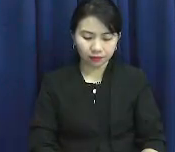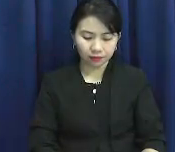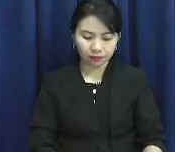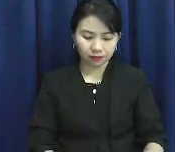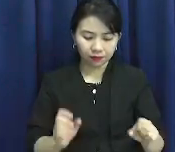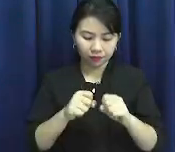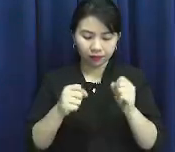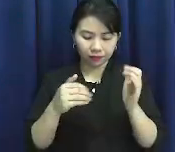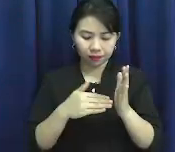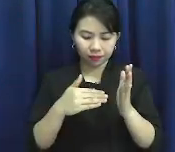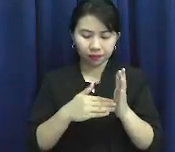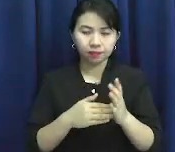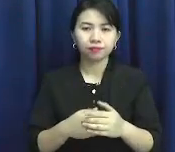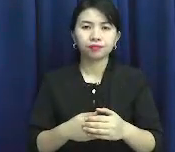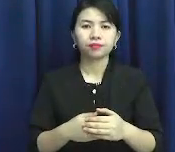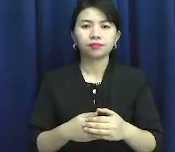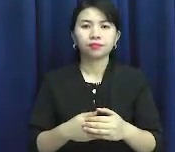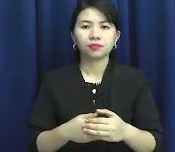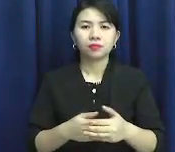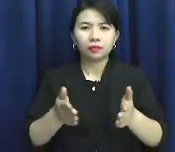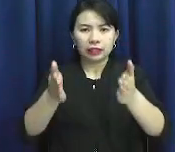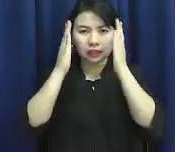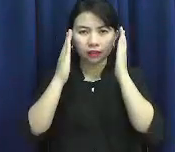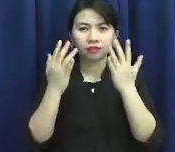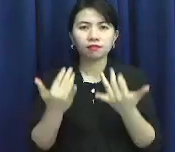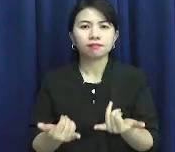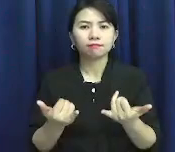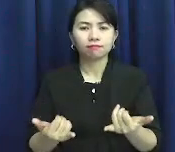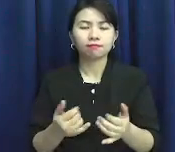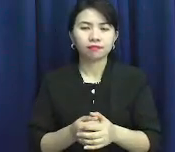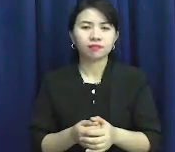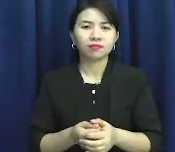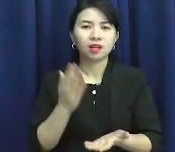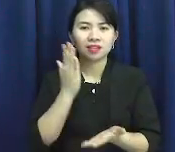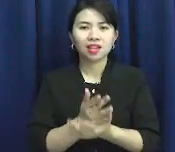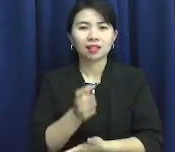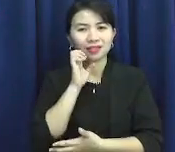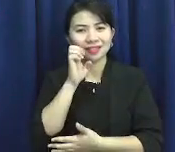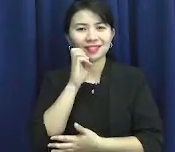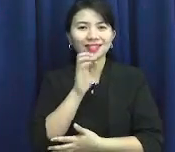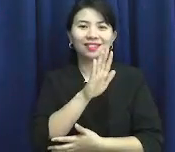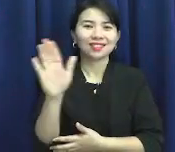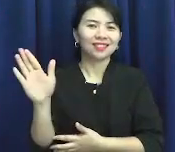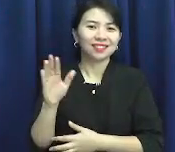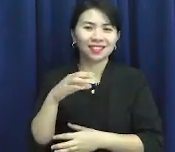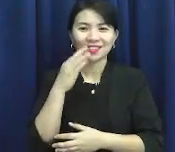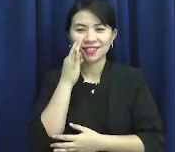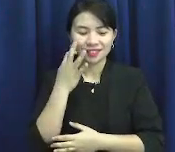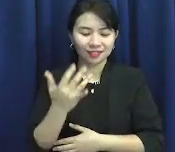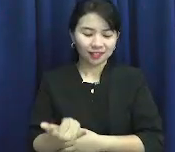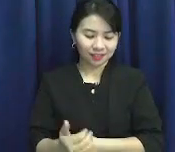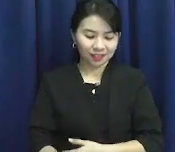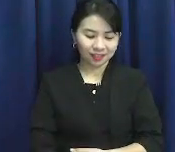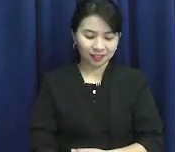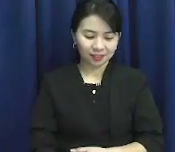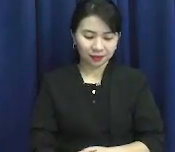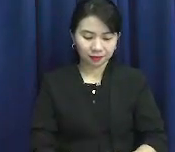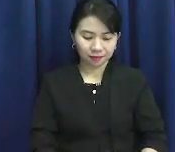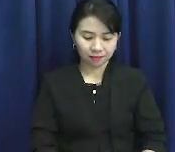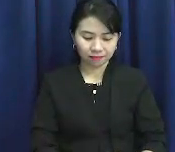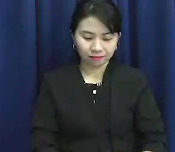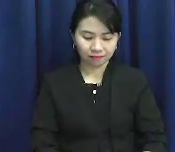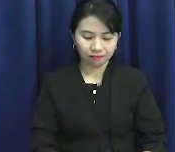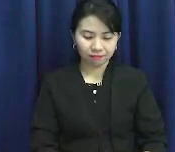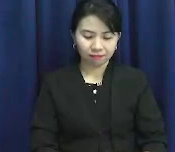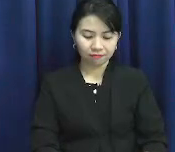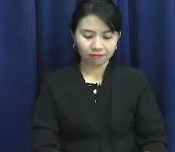muna dito. Tigilan mo muna ang paglamo ng pagkain mo. Alright? Anyways, again, realidad ito pinag-uusapan natin. Because